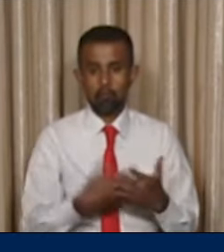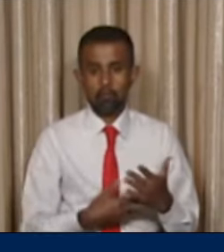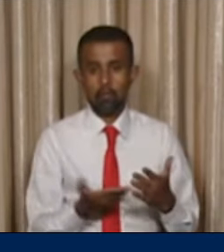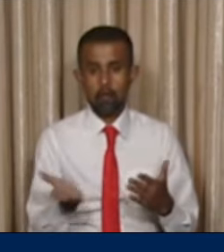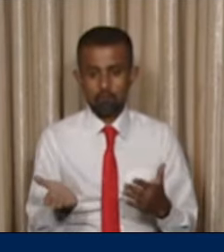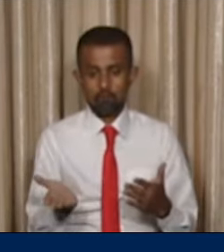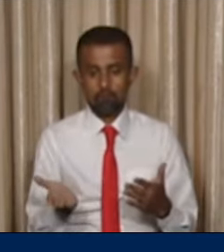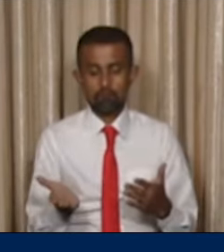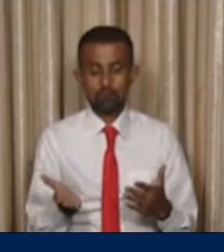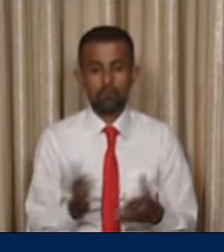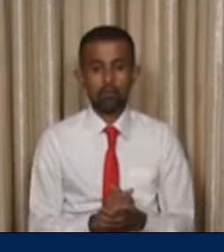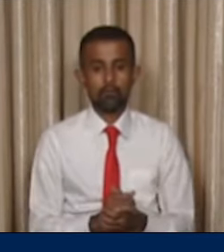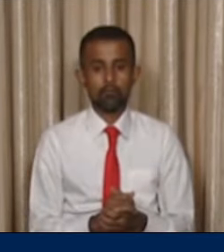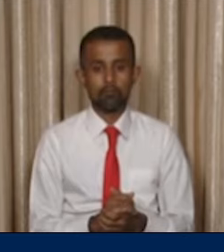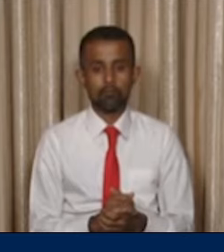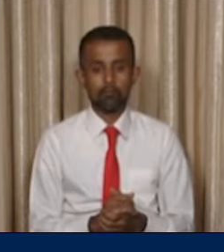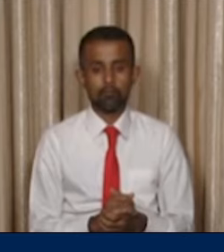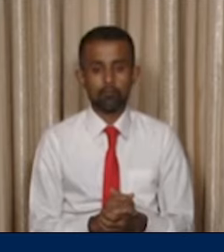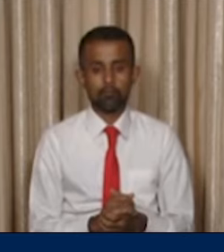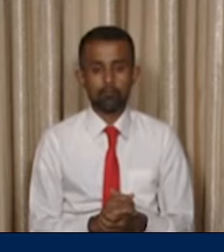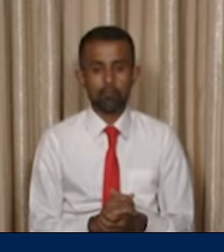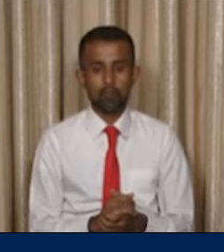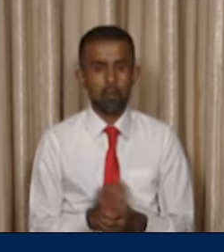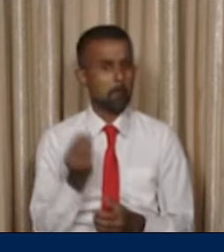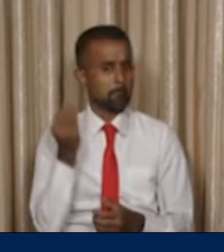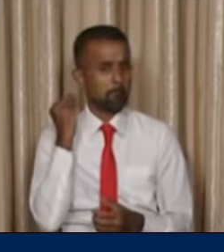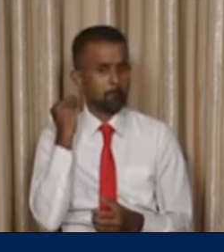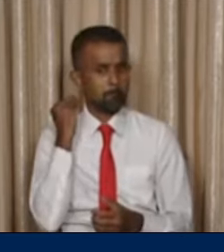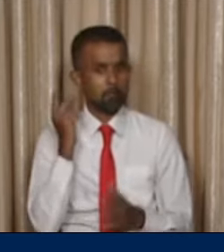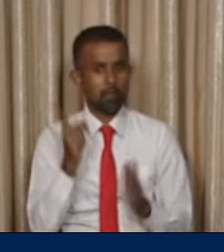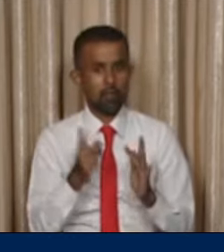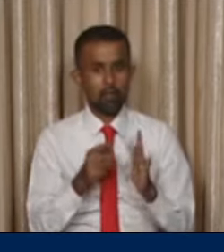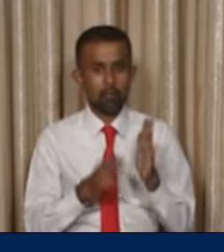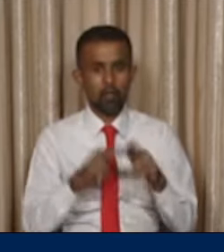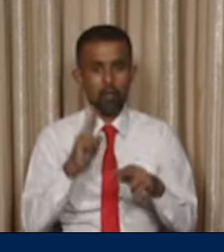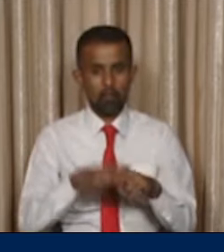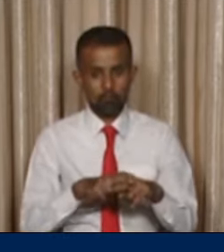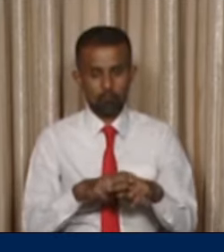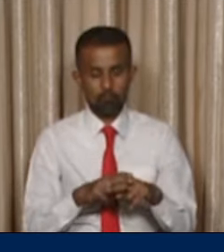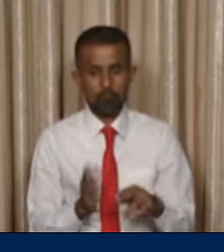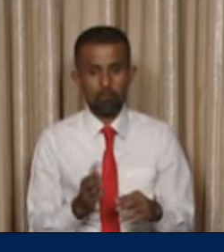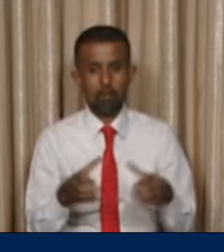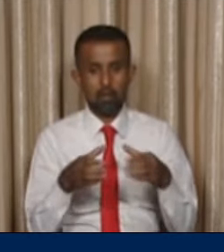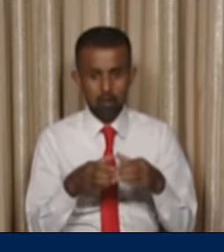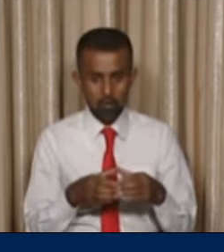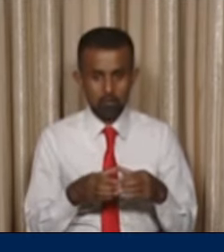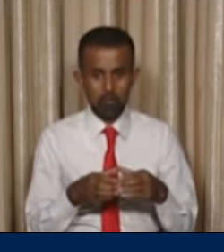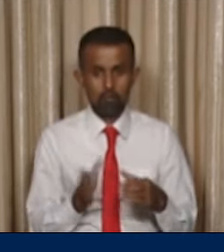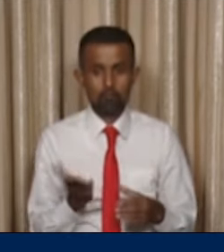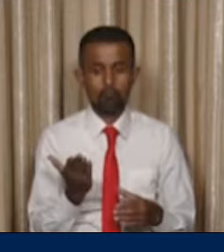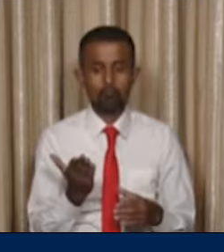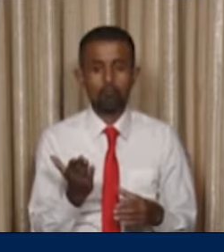තියෙනවා based on the recent IMFTA and imputed rental income tax from owner occupied and